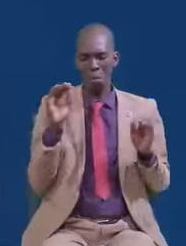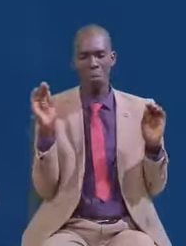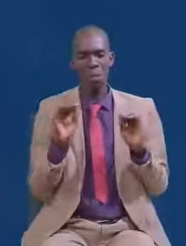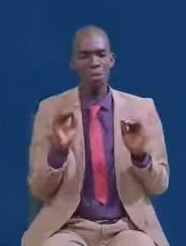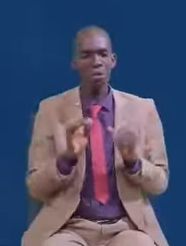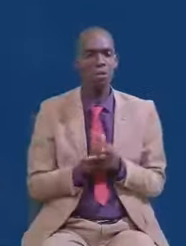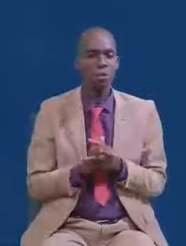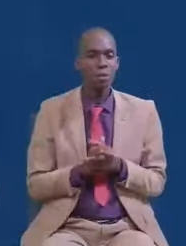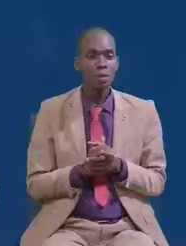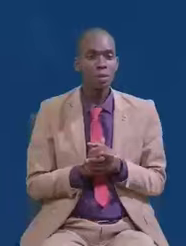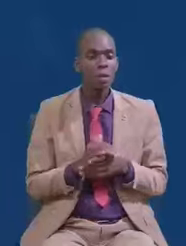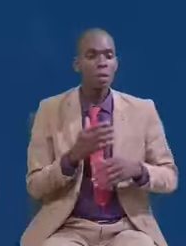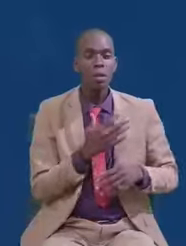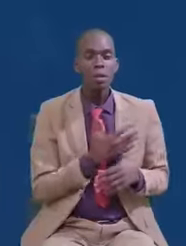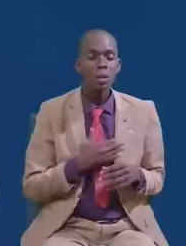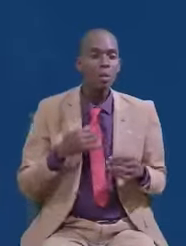C'est pourquoi Christ est venu.